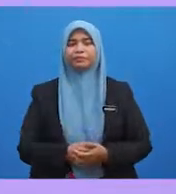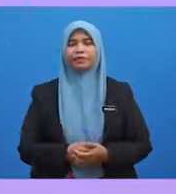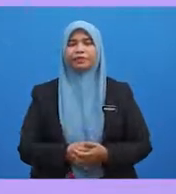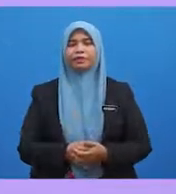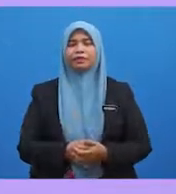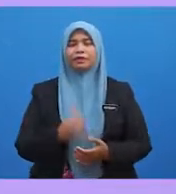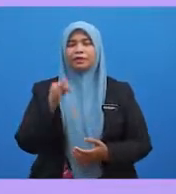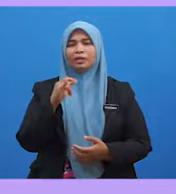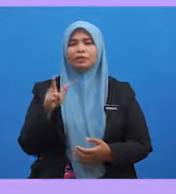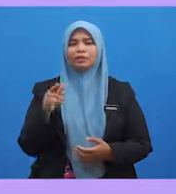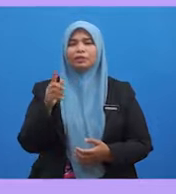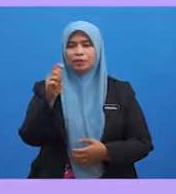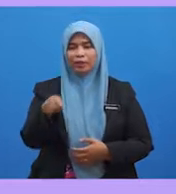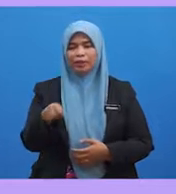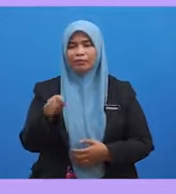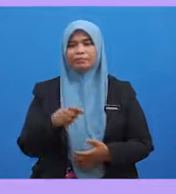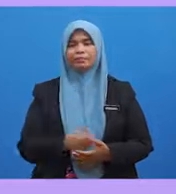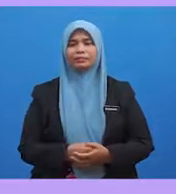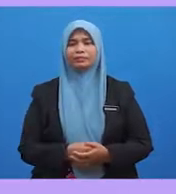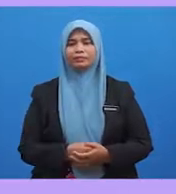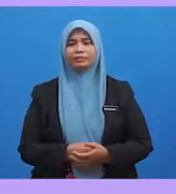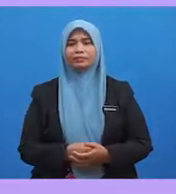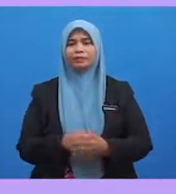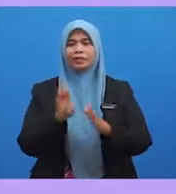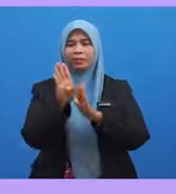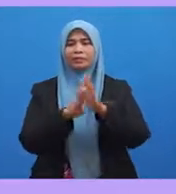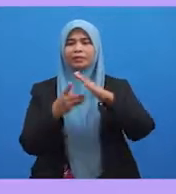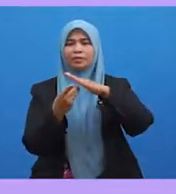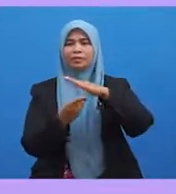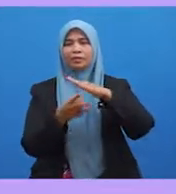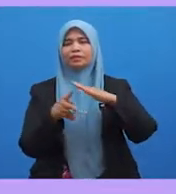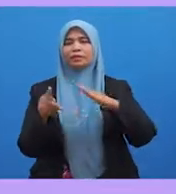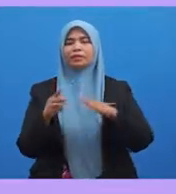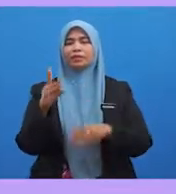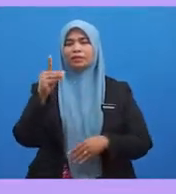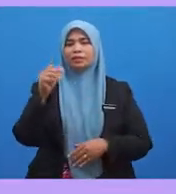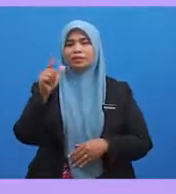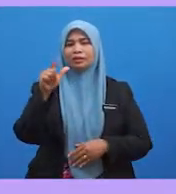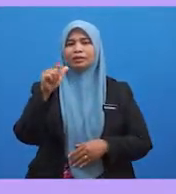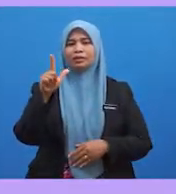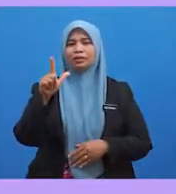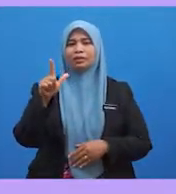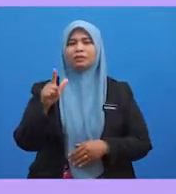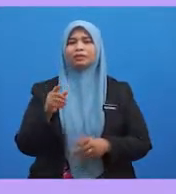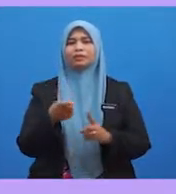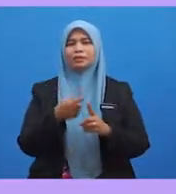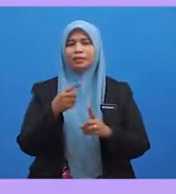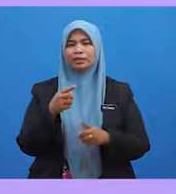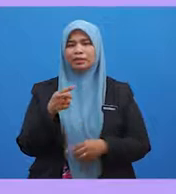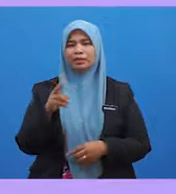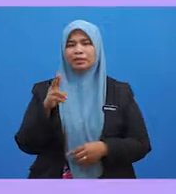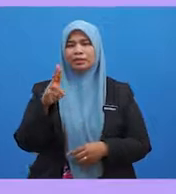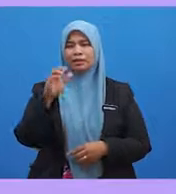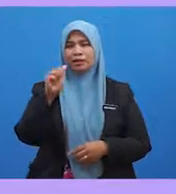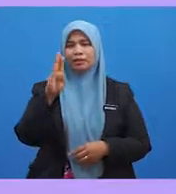Ianya adalah sunat berdasarkan dalil dari Abu Qatadah